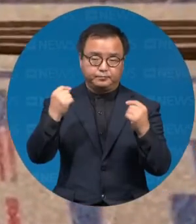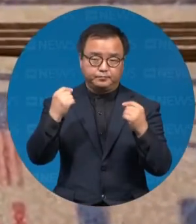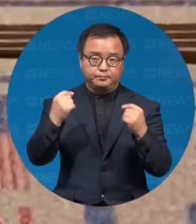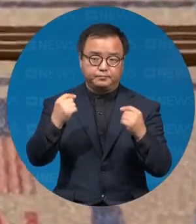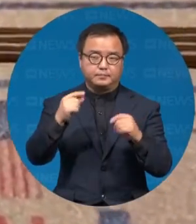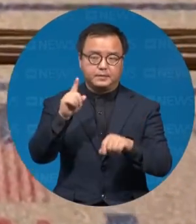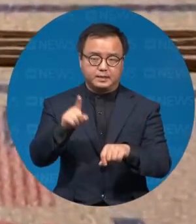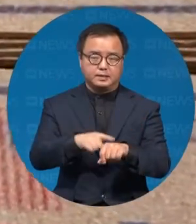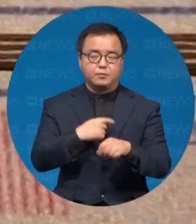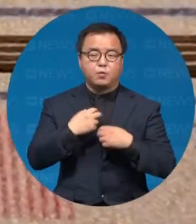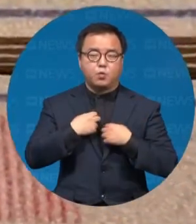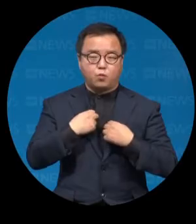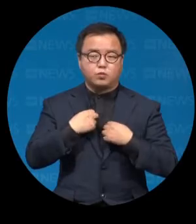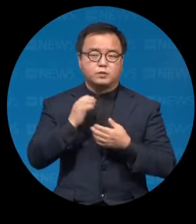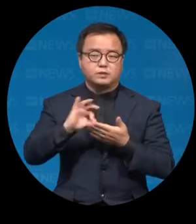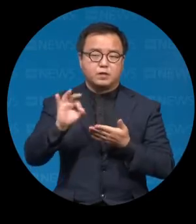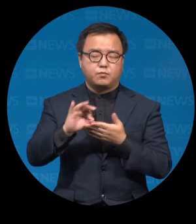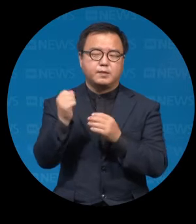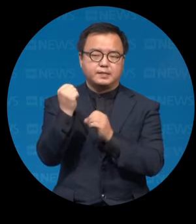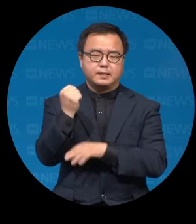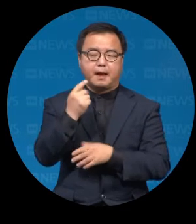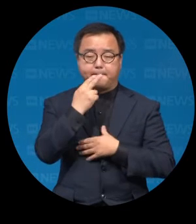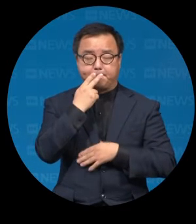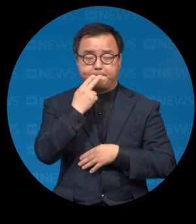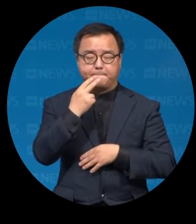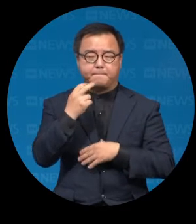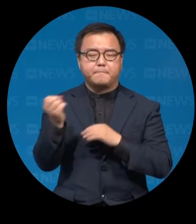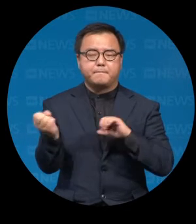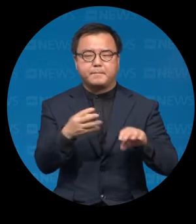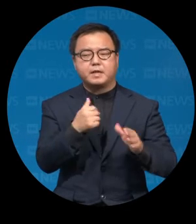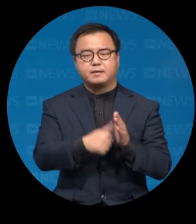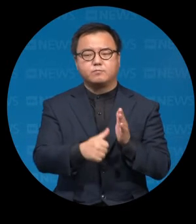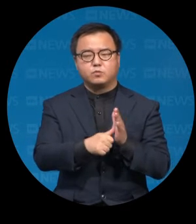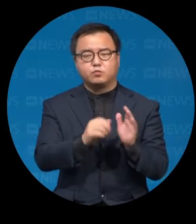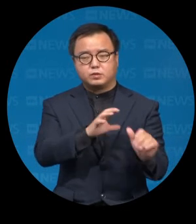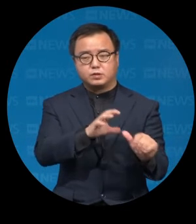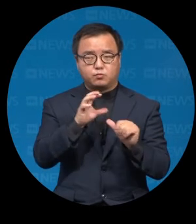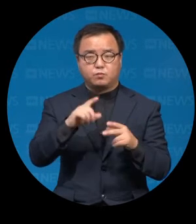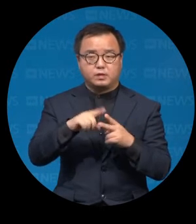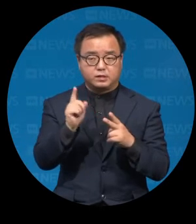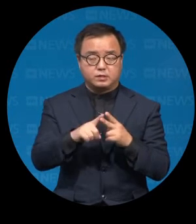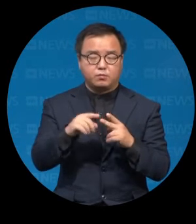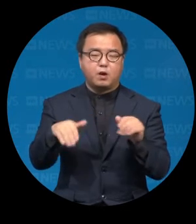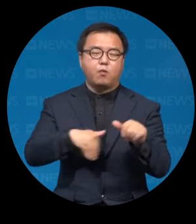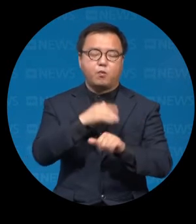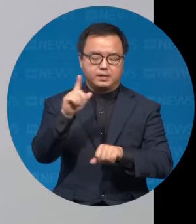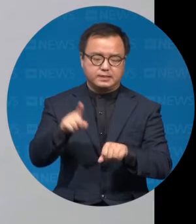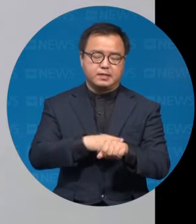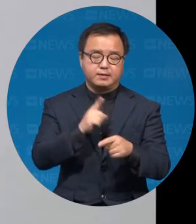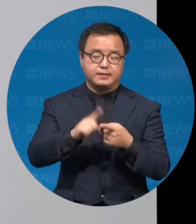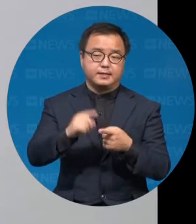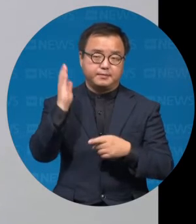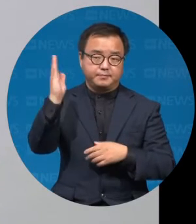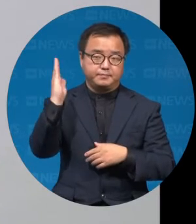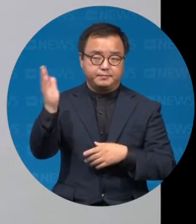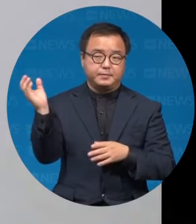섬유 사용은 기본. 플라스틱 폐기물로 유니폼을 만드는 등 환경에 대한 메시지를 담은 겁니다.